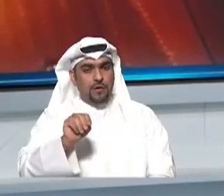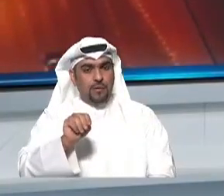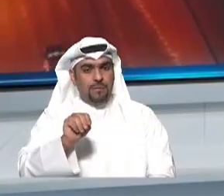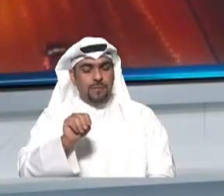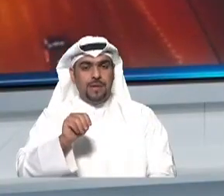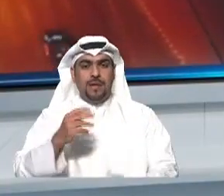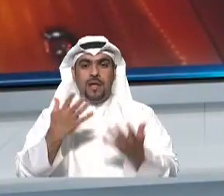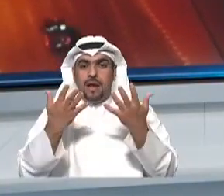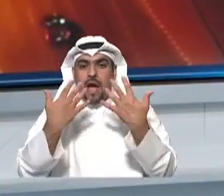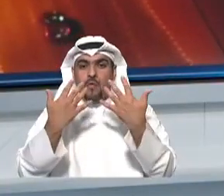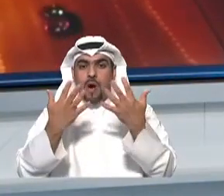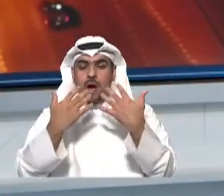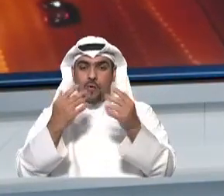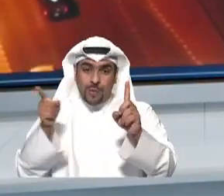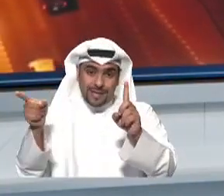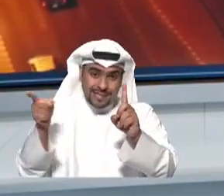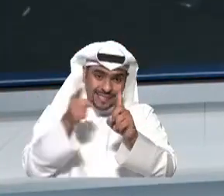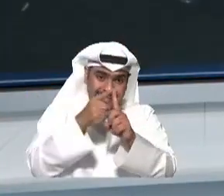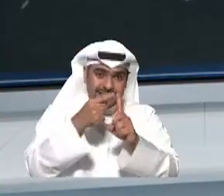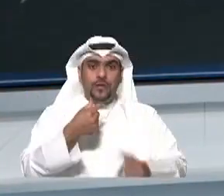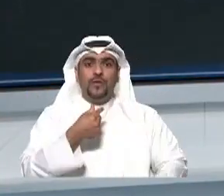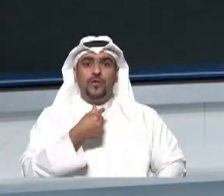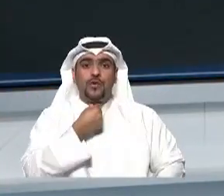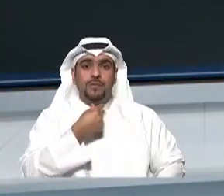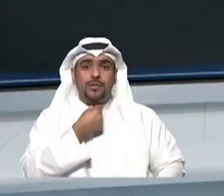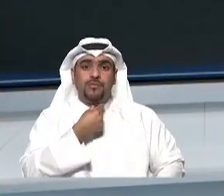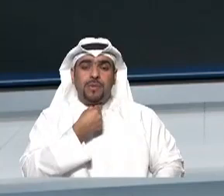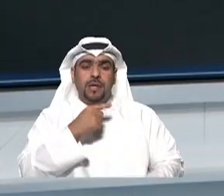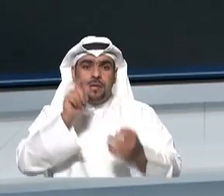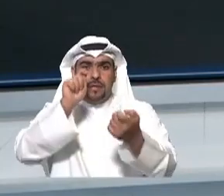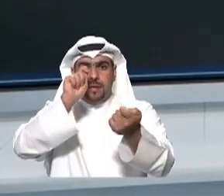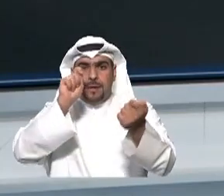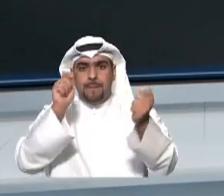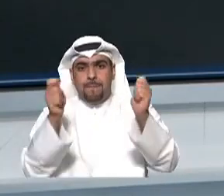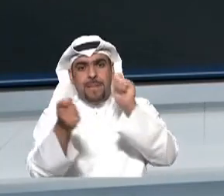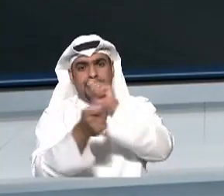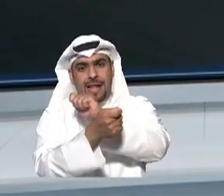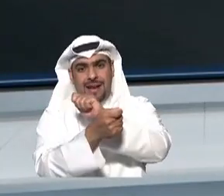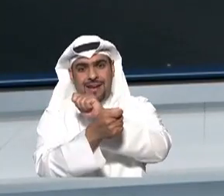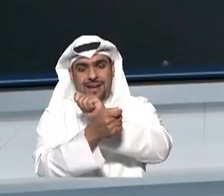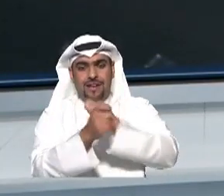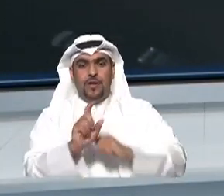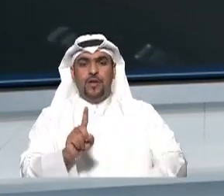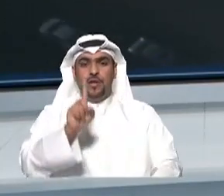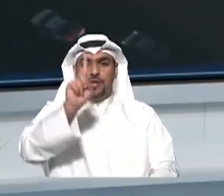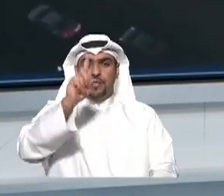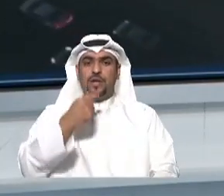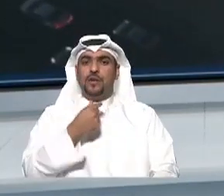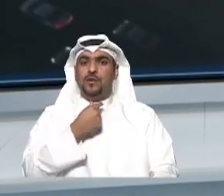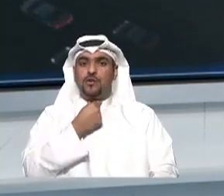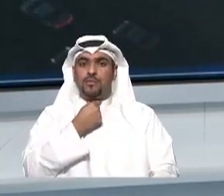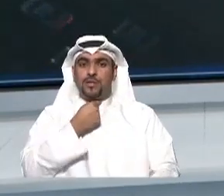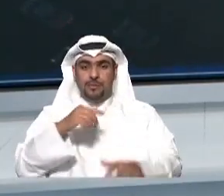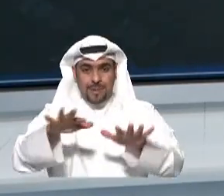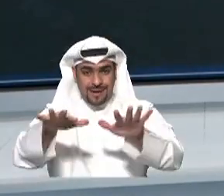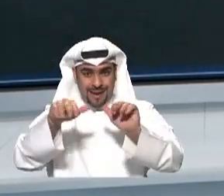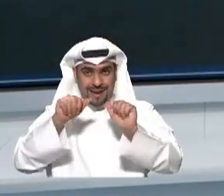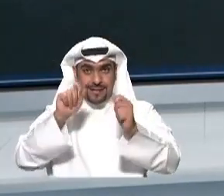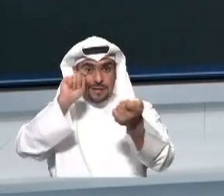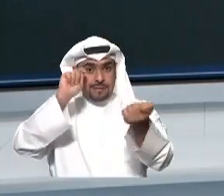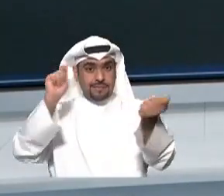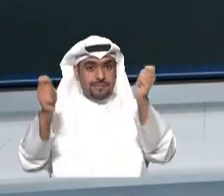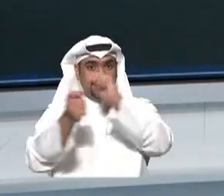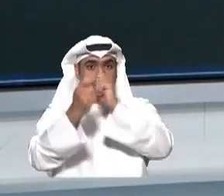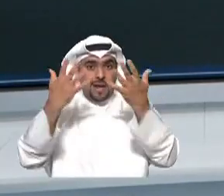الهواء إلى كوس، والسحب راح تستمر ويانا، وفرص لأمطار خفيفة متفرقة بعد قلبة الهواء إلى كوس. الفرص موجودة وإن كانت